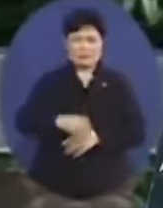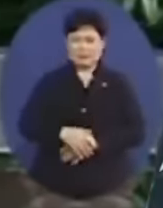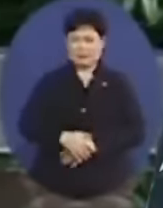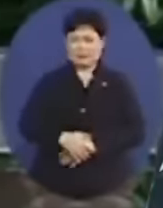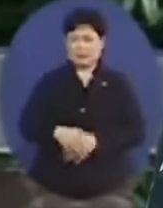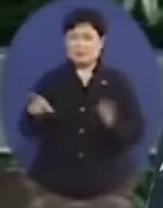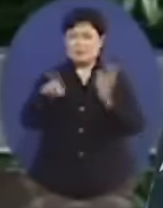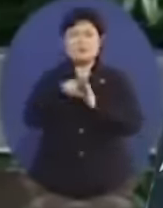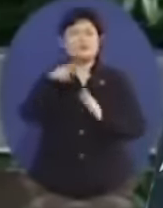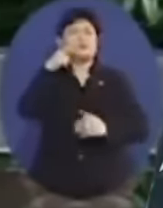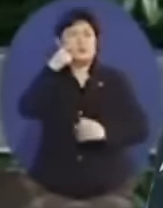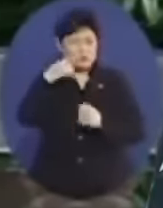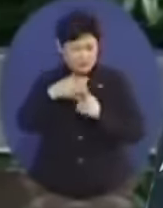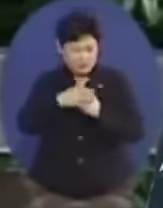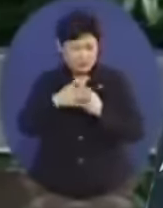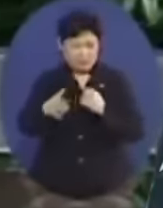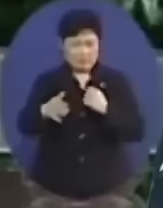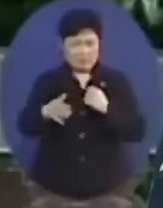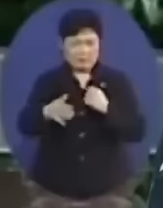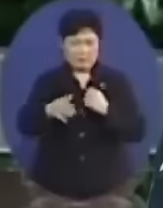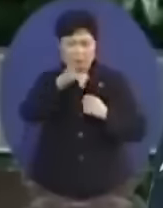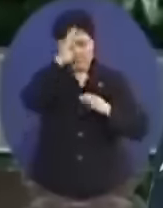안 믿어지는 거 참